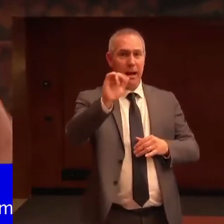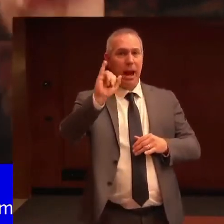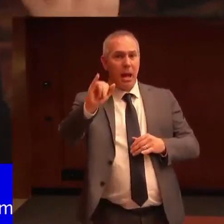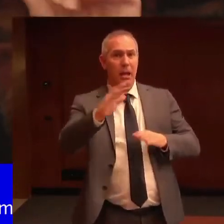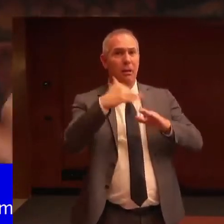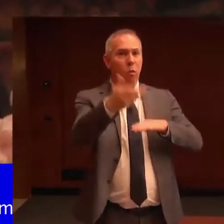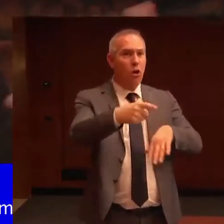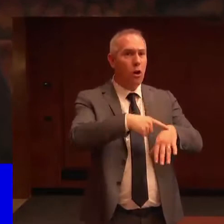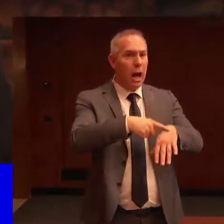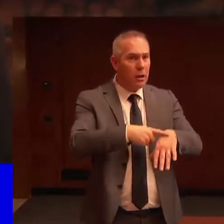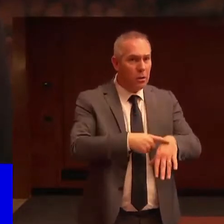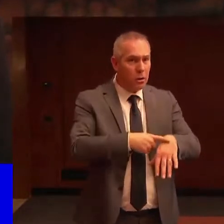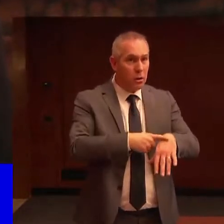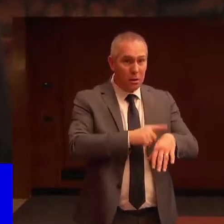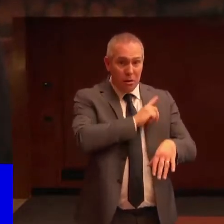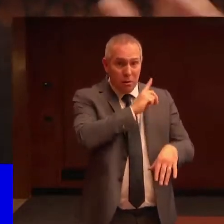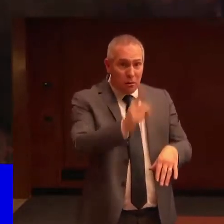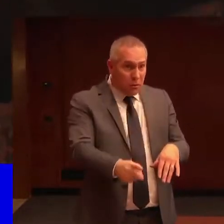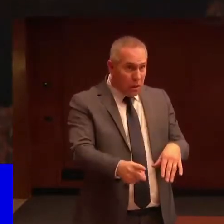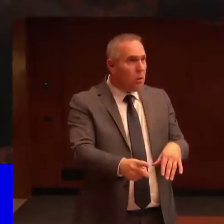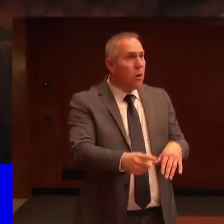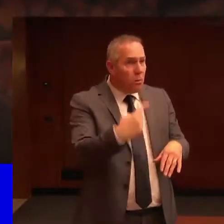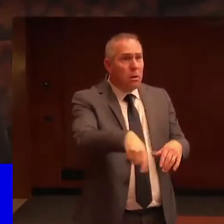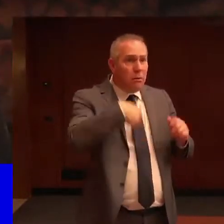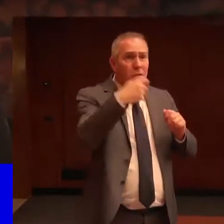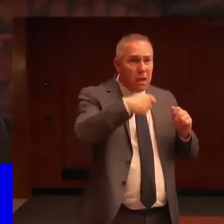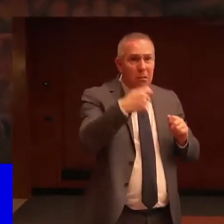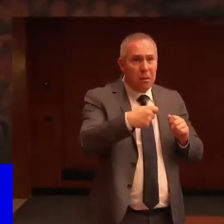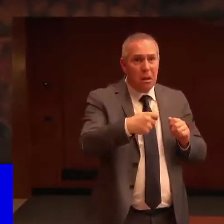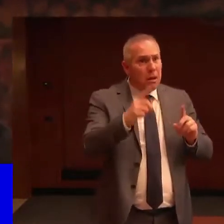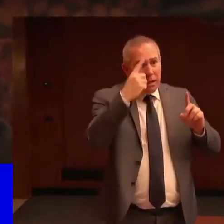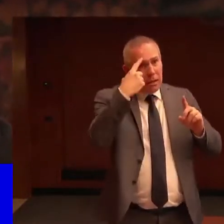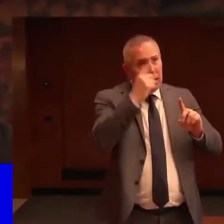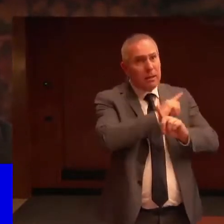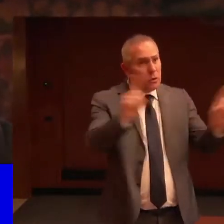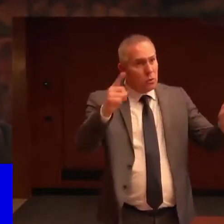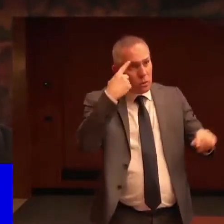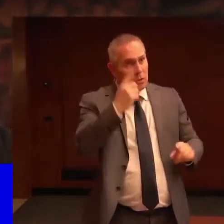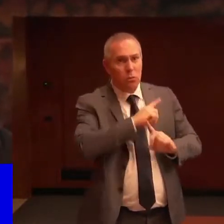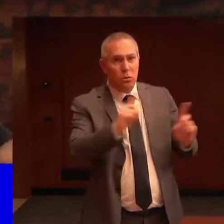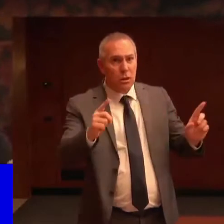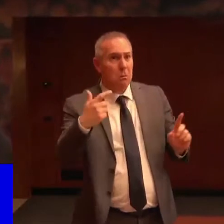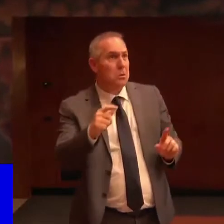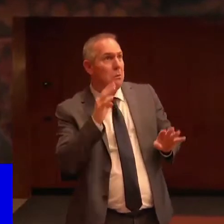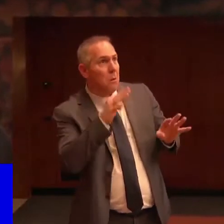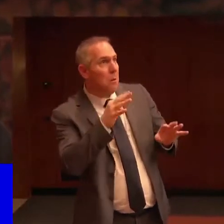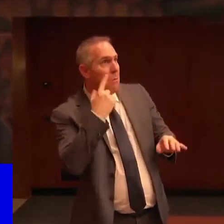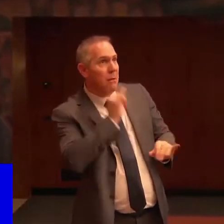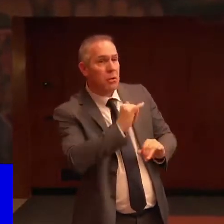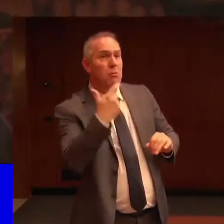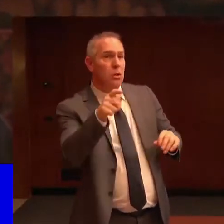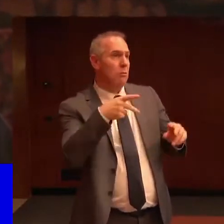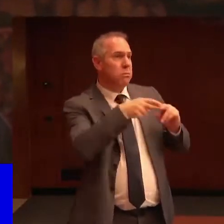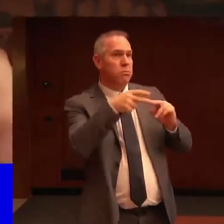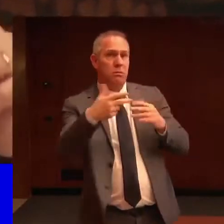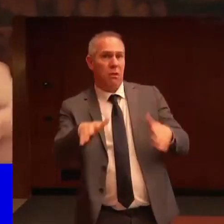allora questo era un film che nessuno, salvo i cinefili persi, poteva avere visto. Perché? Perché